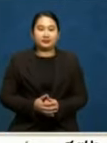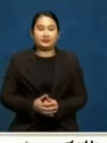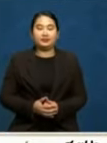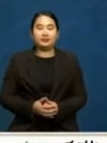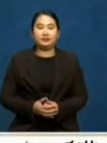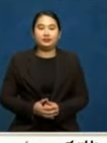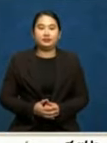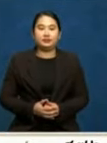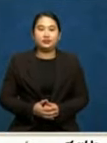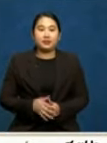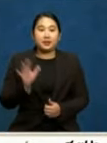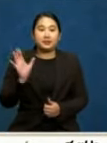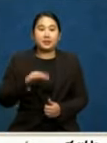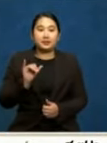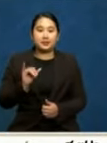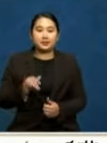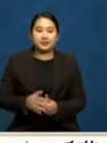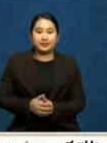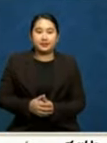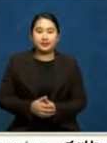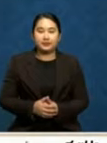ท่านเอกราชมายังครับ